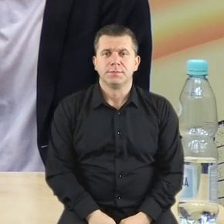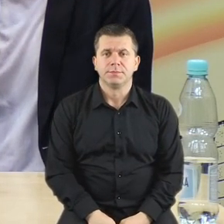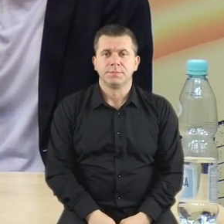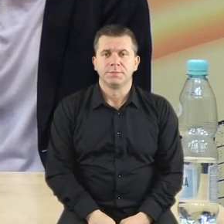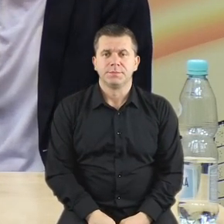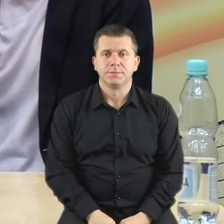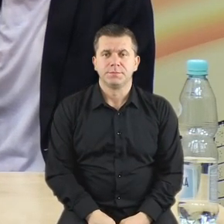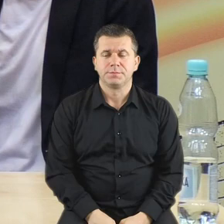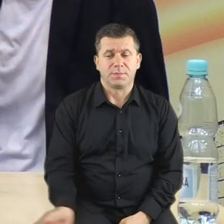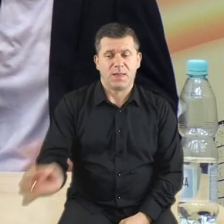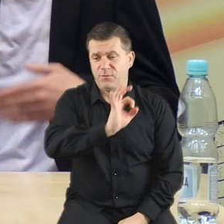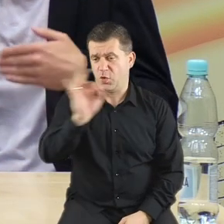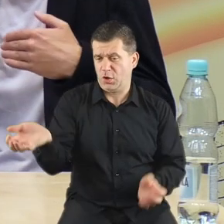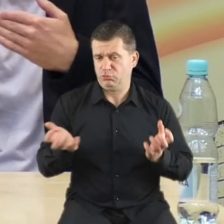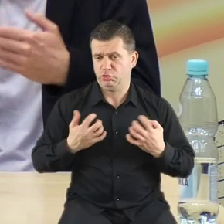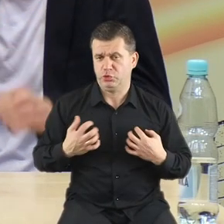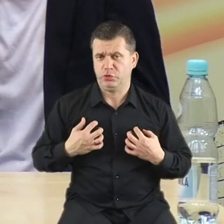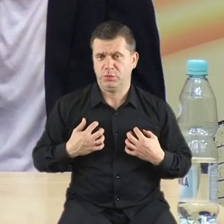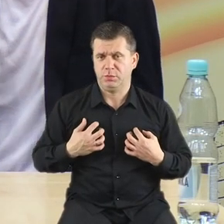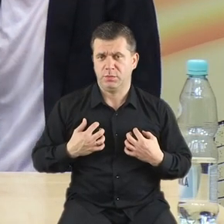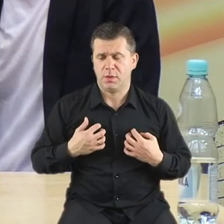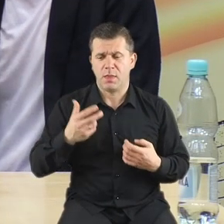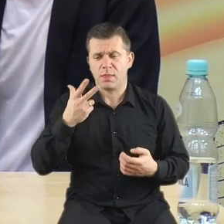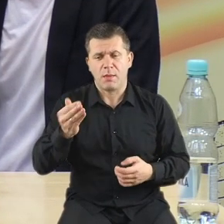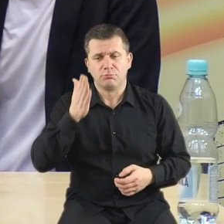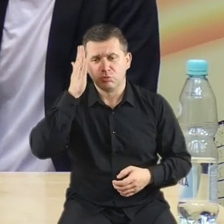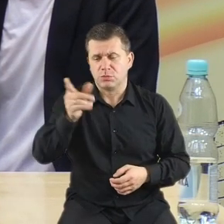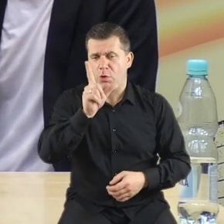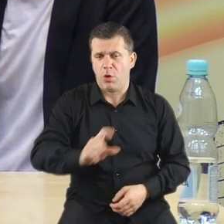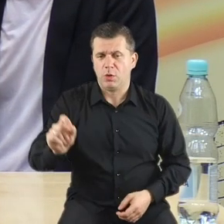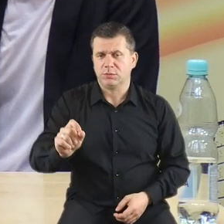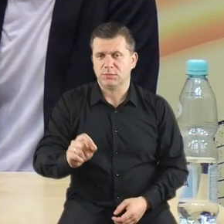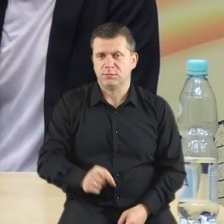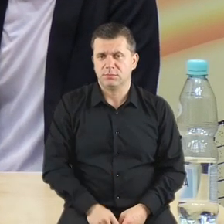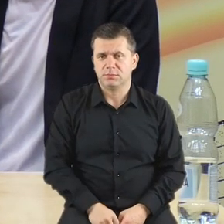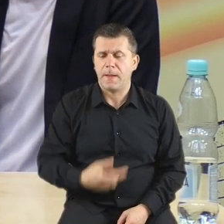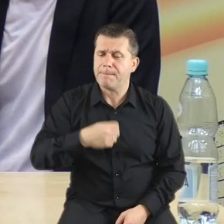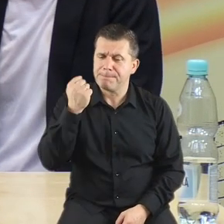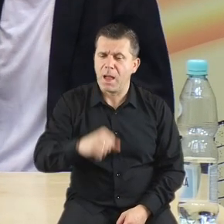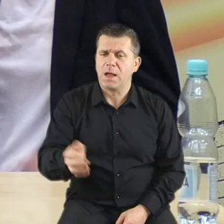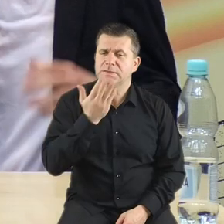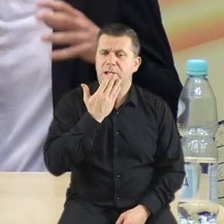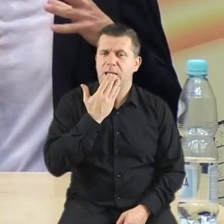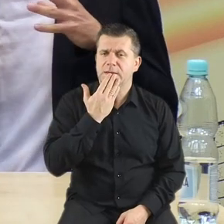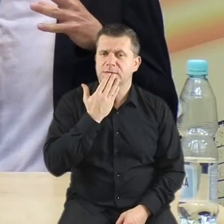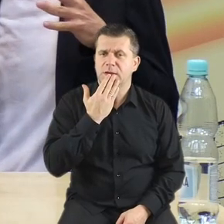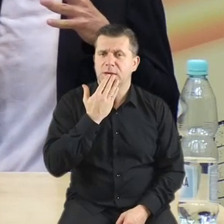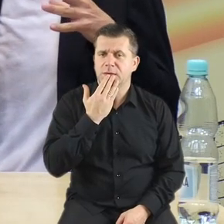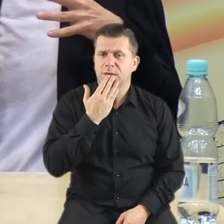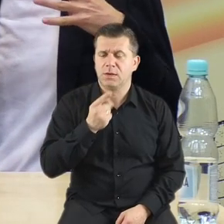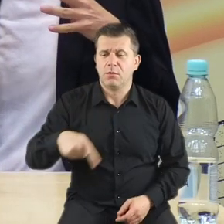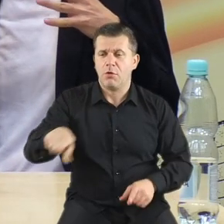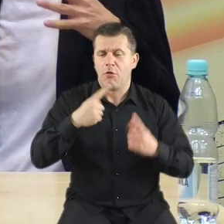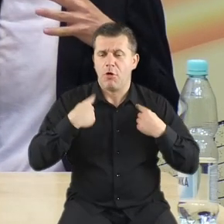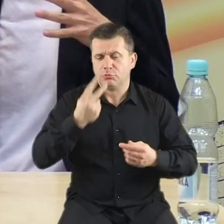właśnie swoim życiem, a nie tym przyszłym losem. I tym, na czym mi najbardziej zależało, to żeby czytelnik